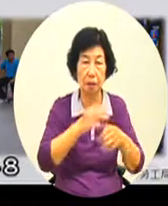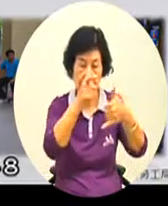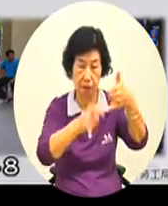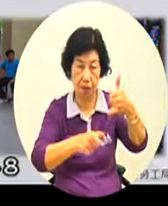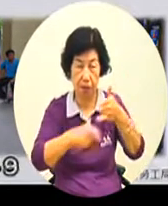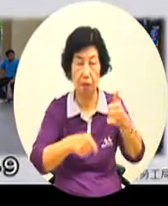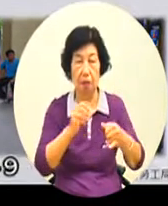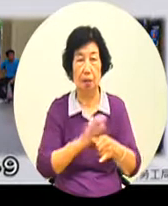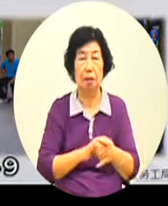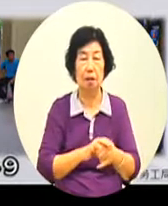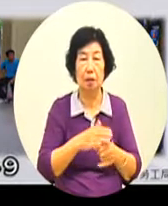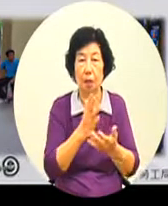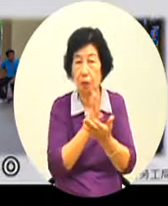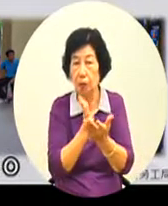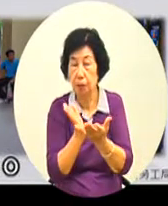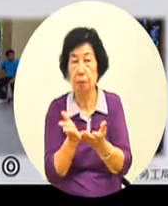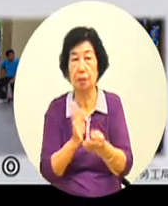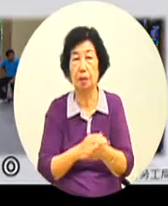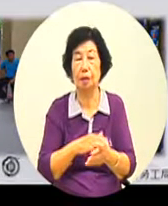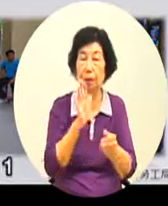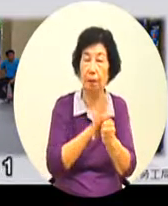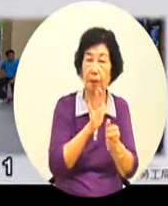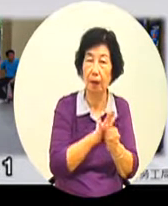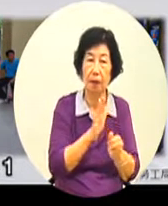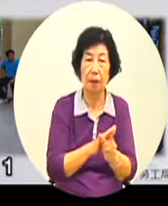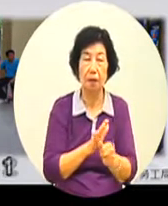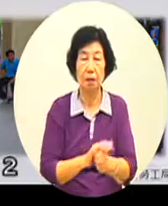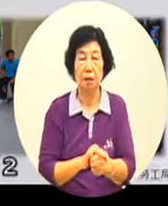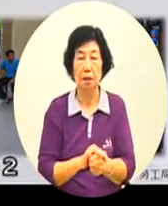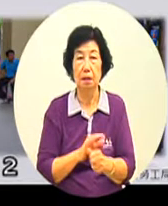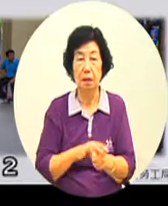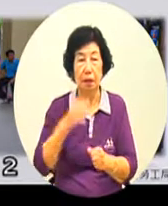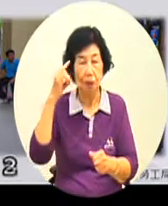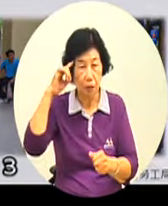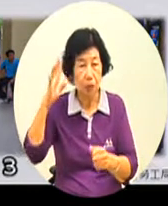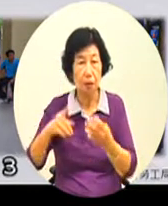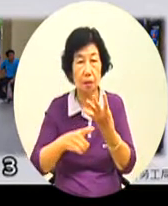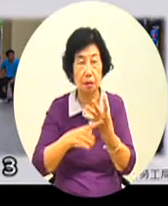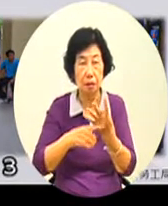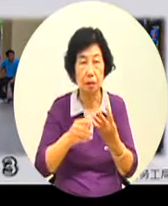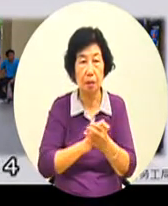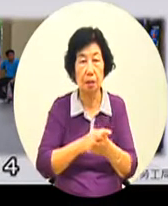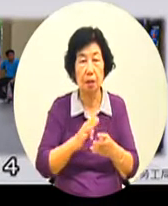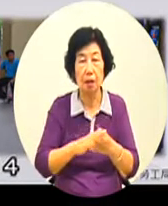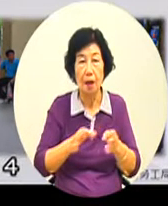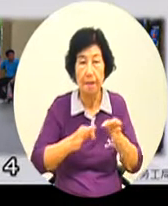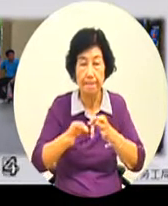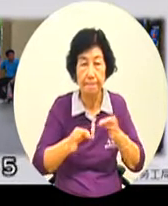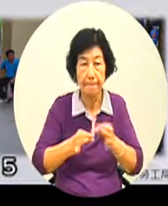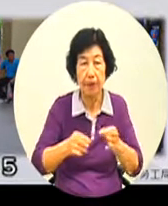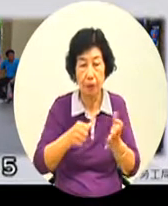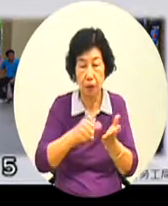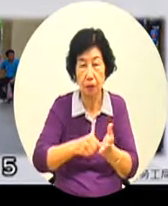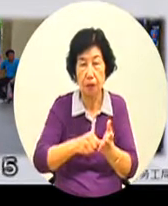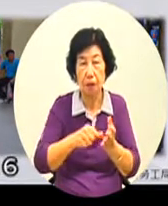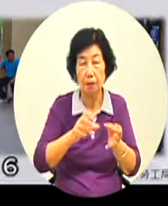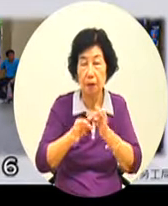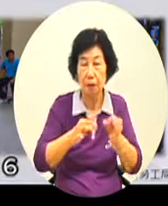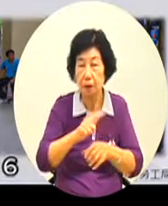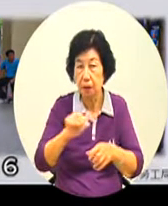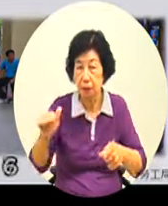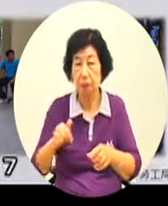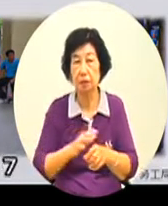原销行销，让他们身心障碍者的创业商品的价值跟知名度能够提高。我们也